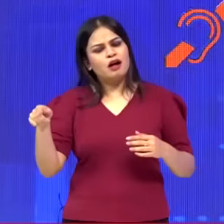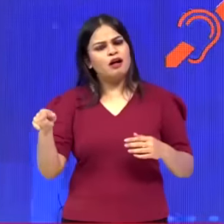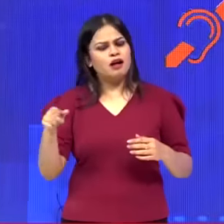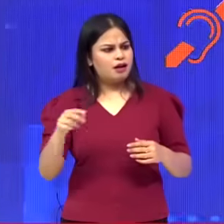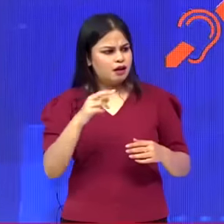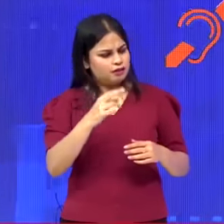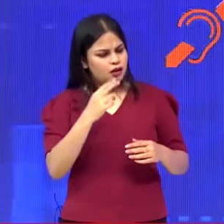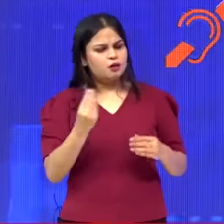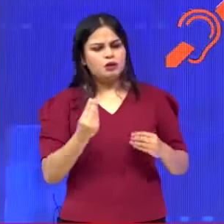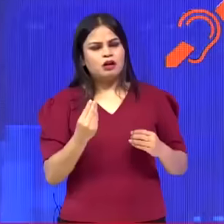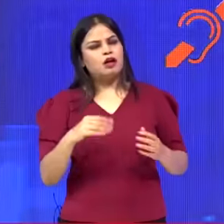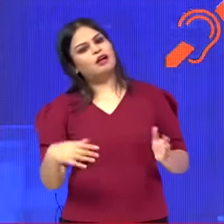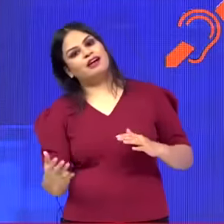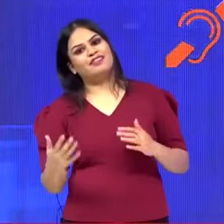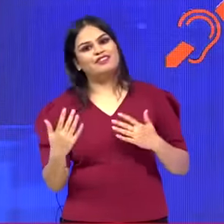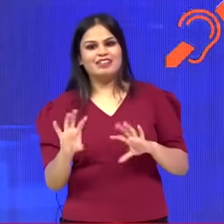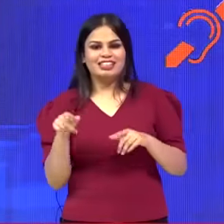एक समरसॉल्ट लेके शाहरुख गिर गया।